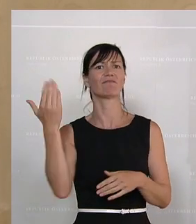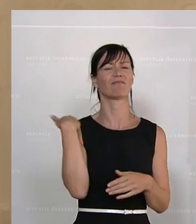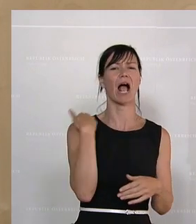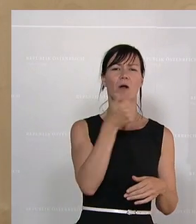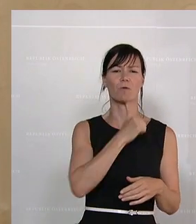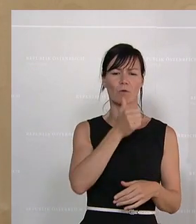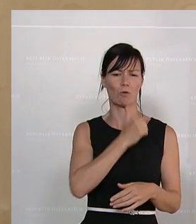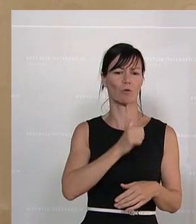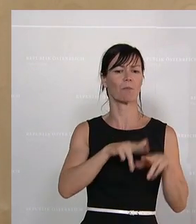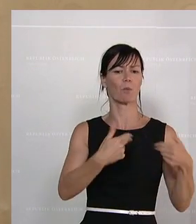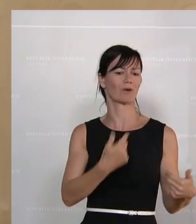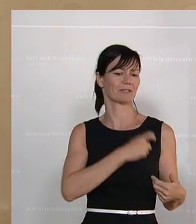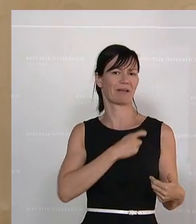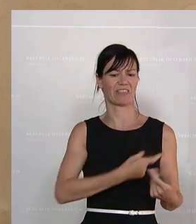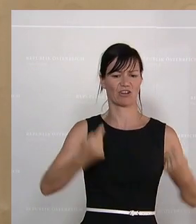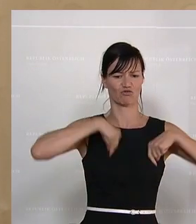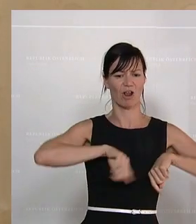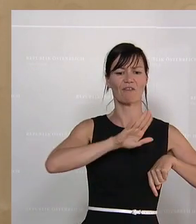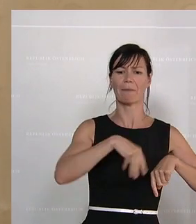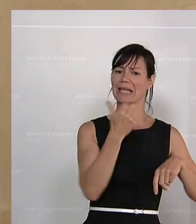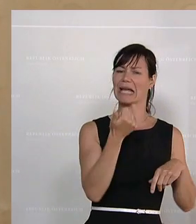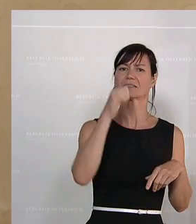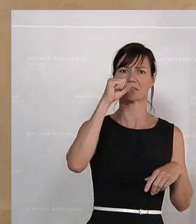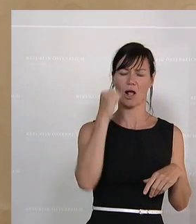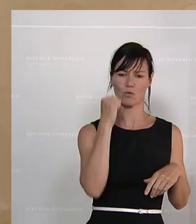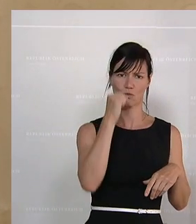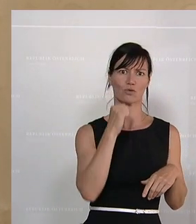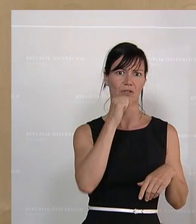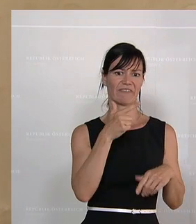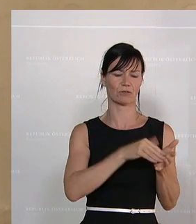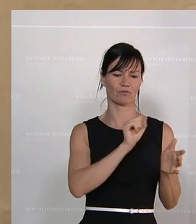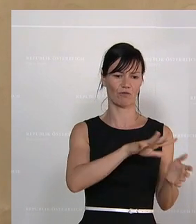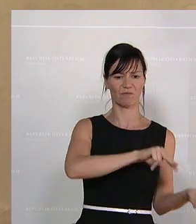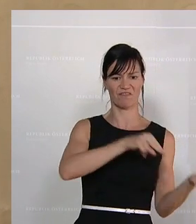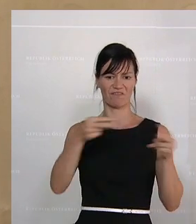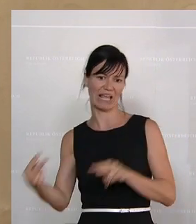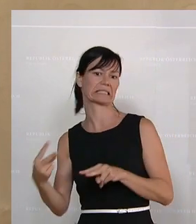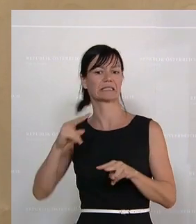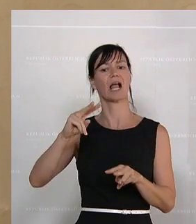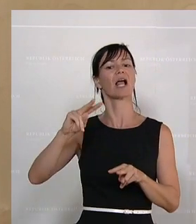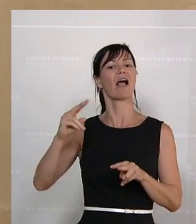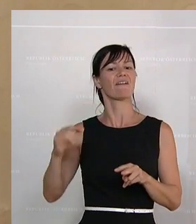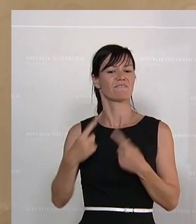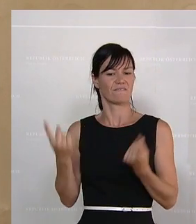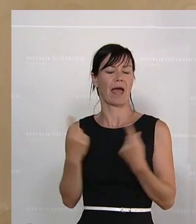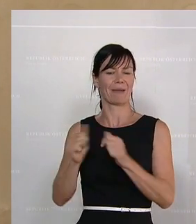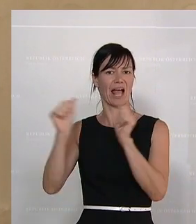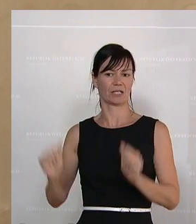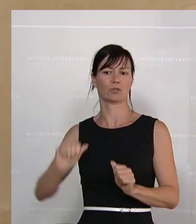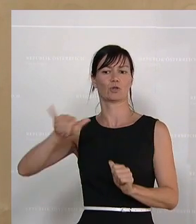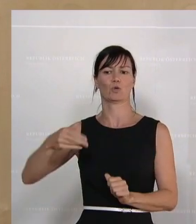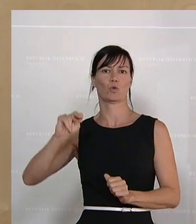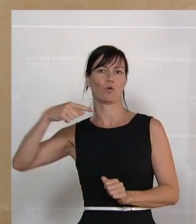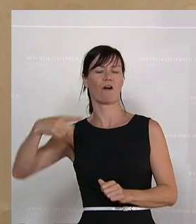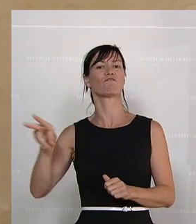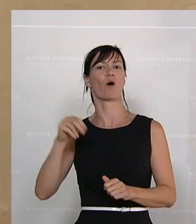wechselt ab erster august 2015 als geschäftsführer zur werbeagentur jung von matt und wird dort unter anderem die